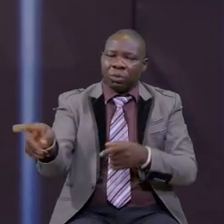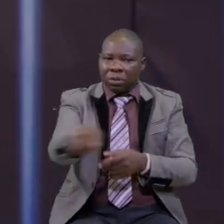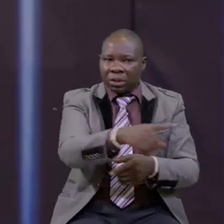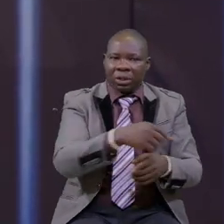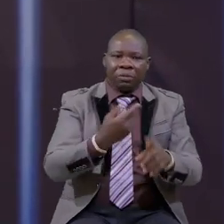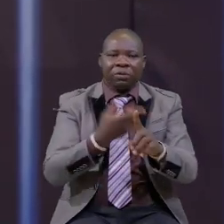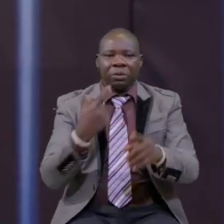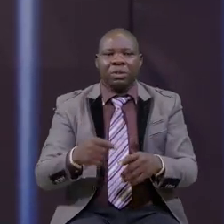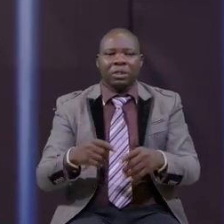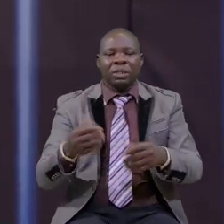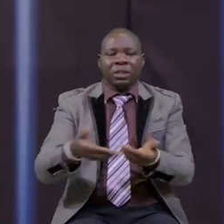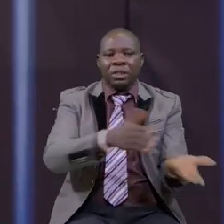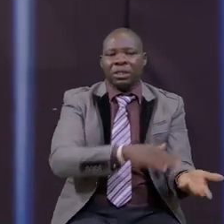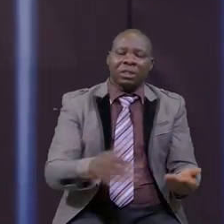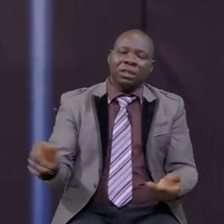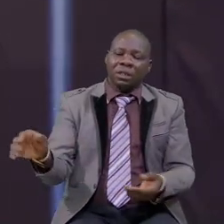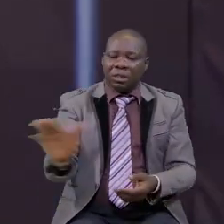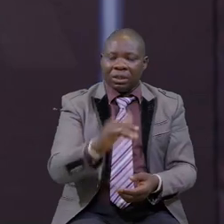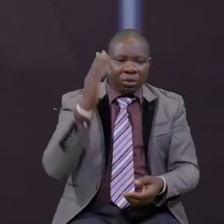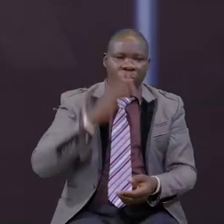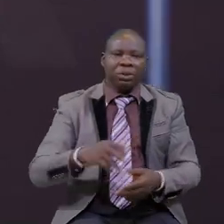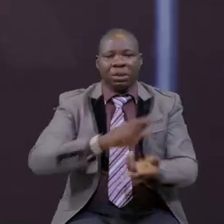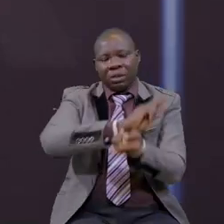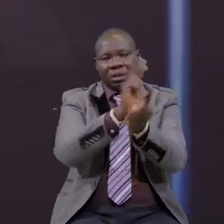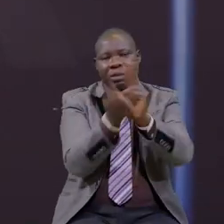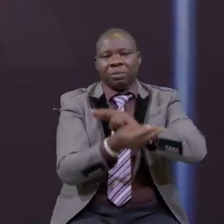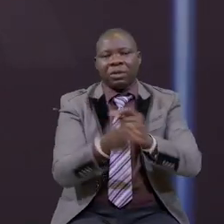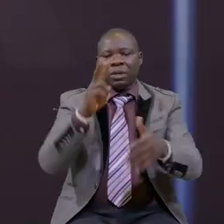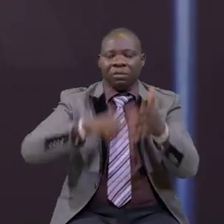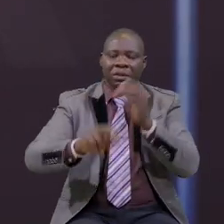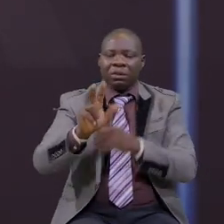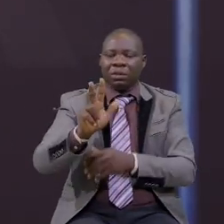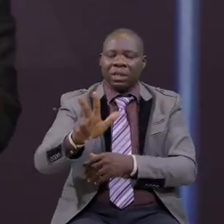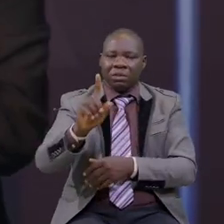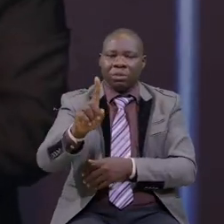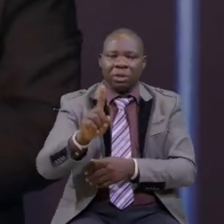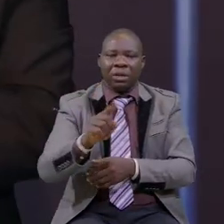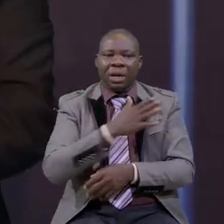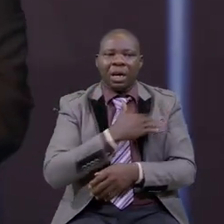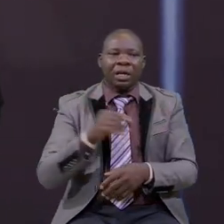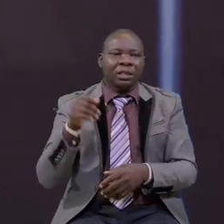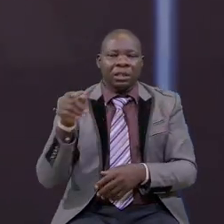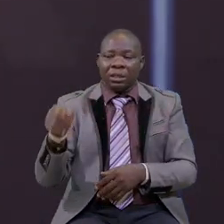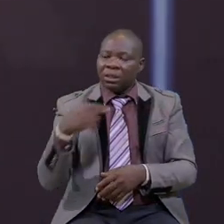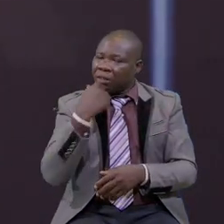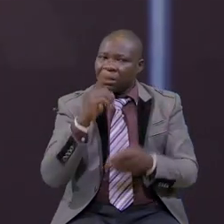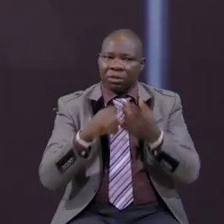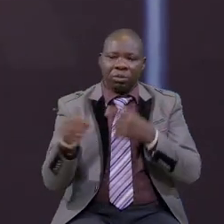se repentiront. Verset 31. Verset 31. Et Abraham lui